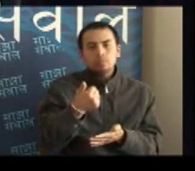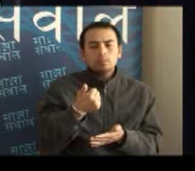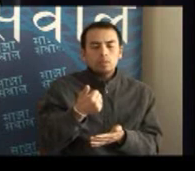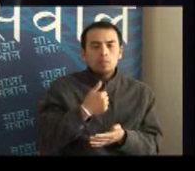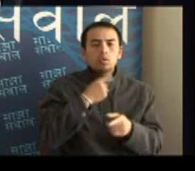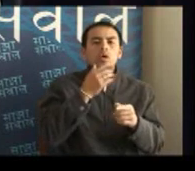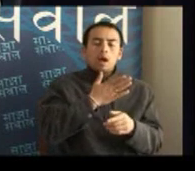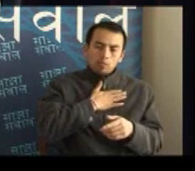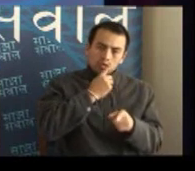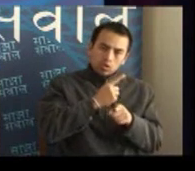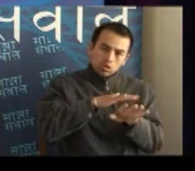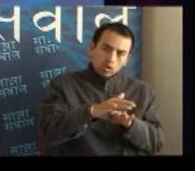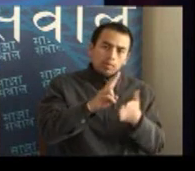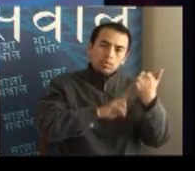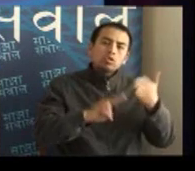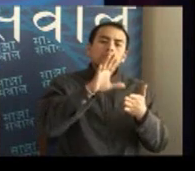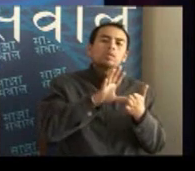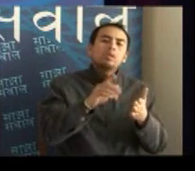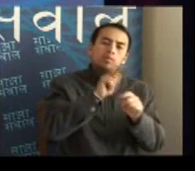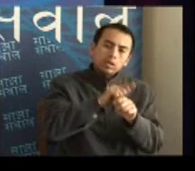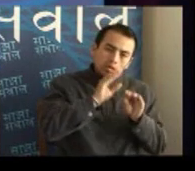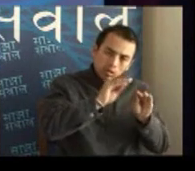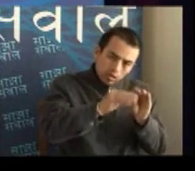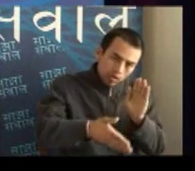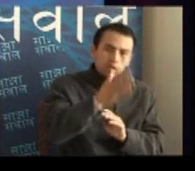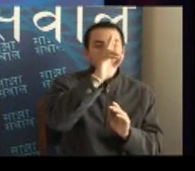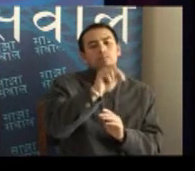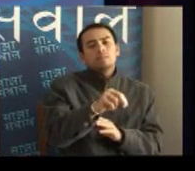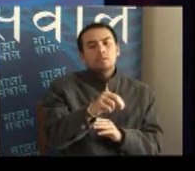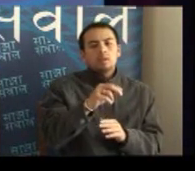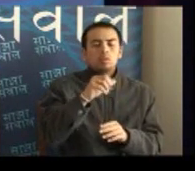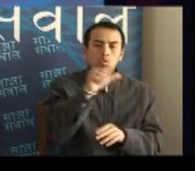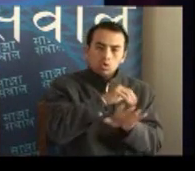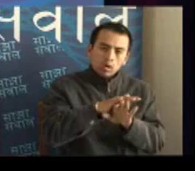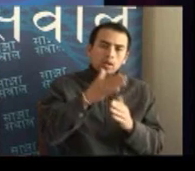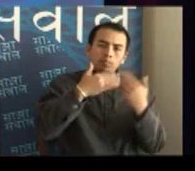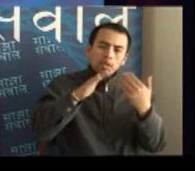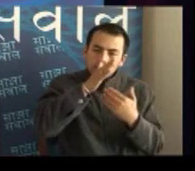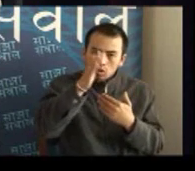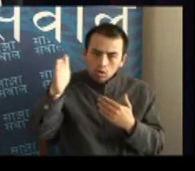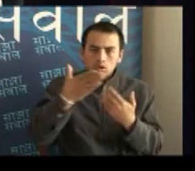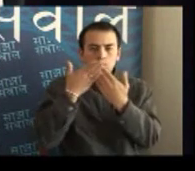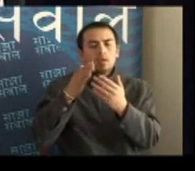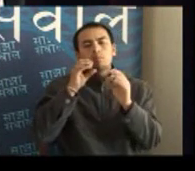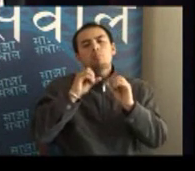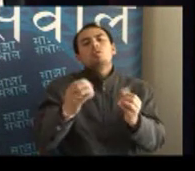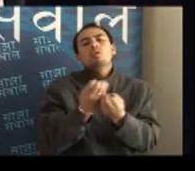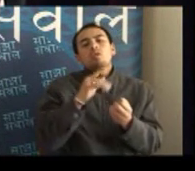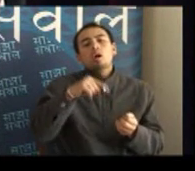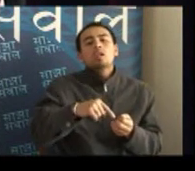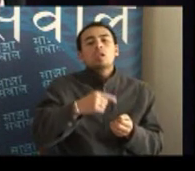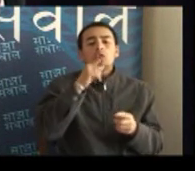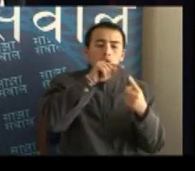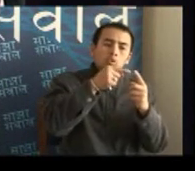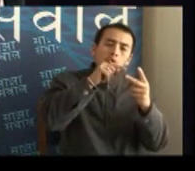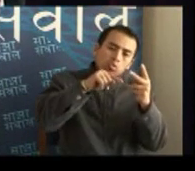हाम्रा शिक्षकहरूलाई विश्वविद्यालयबाट उत्पादन गरौँ र उनीहरूले विद्यालयमा गएर त्यसलाई लागू गर्छन्। अहिले त हामी यस्तो